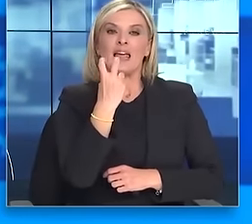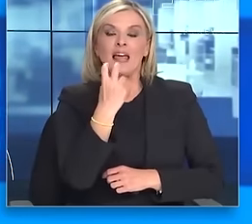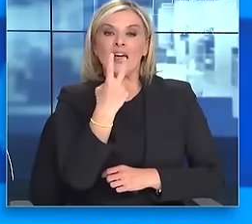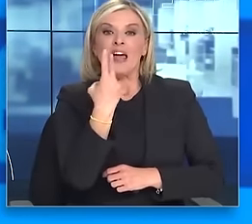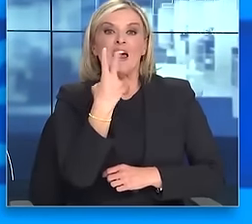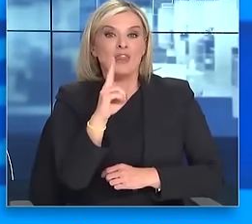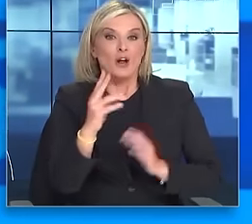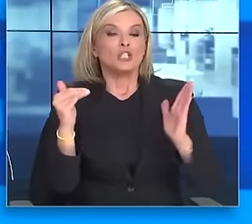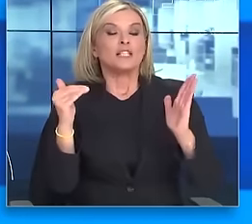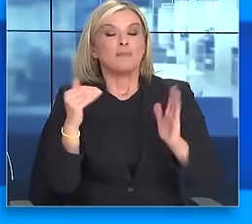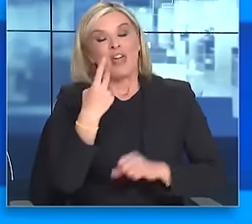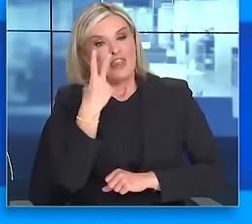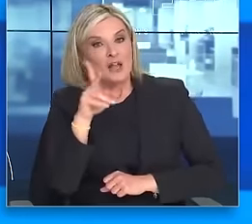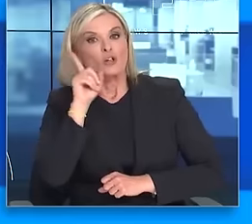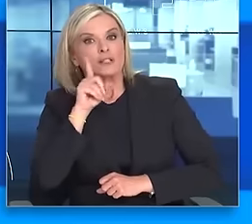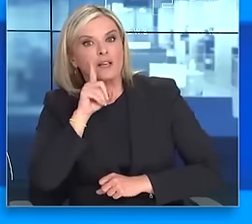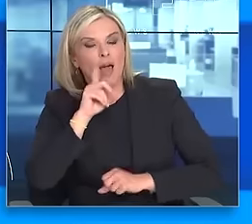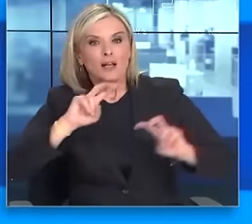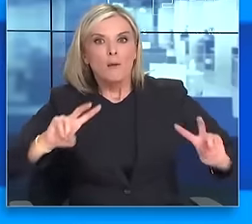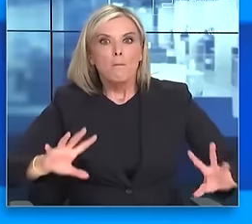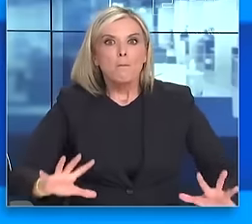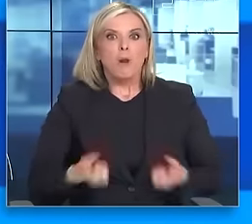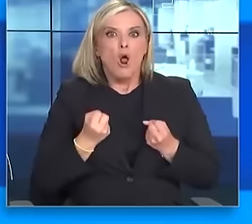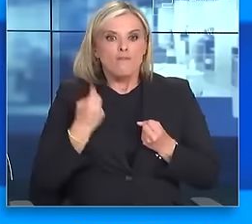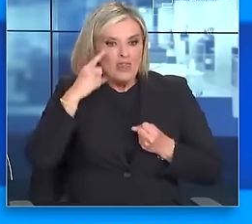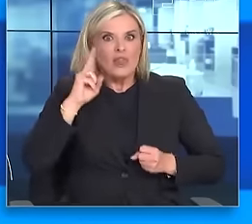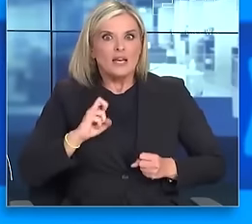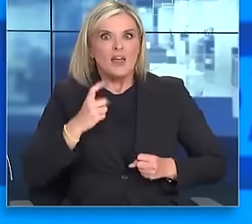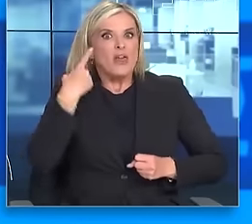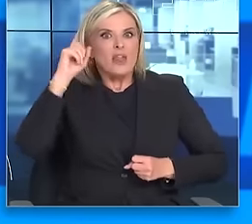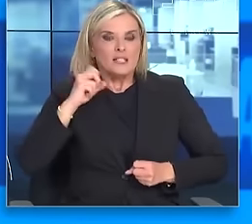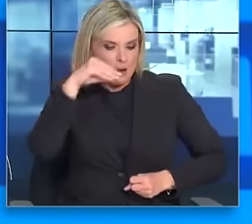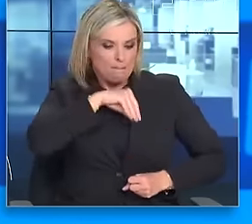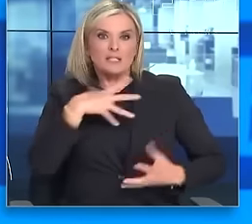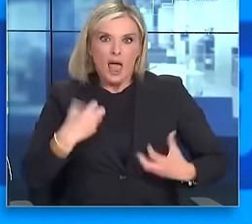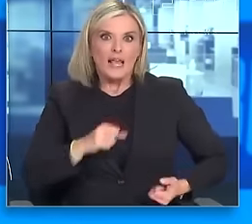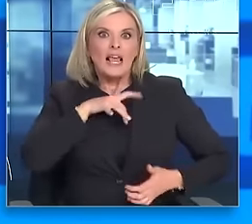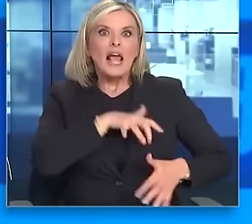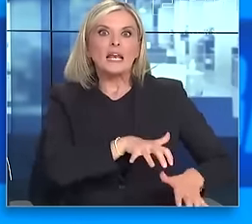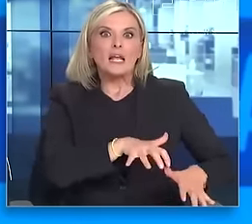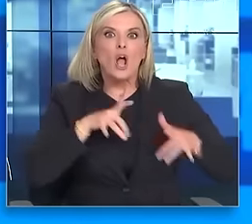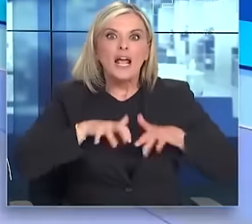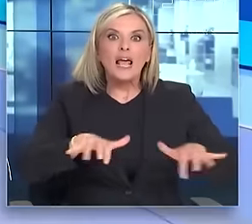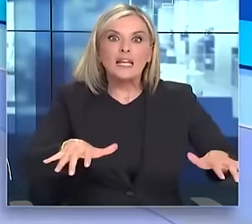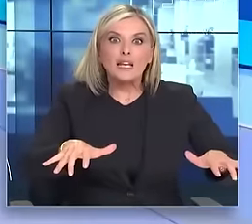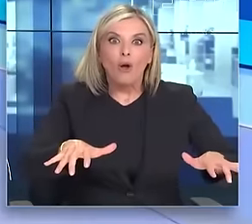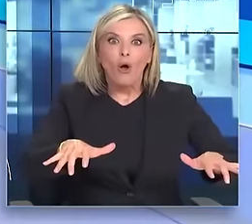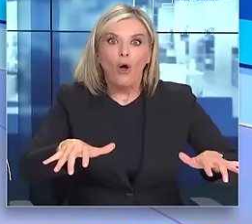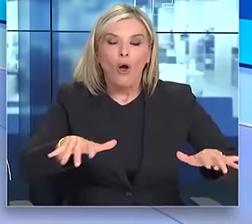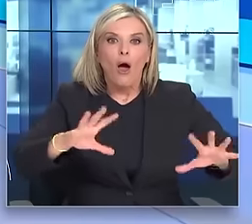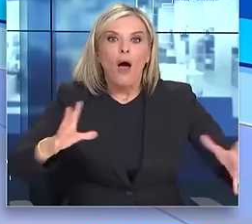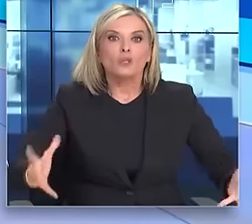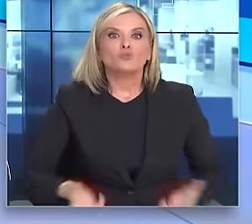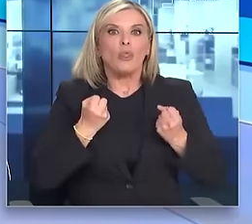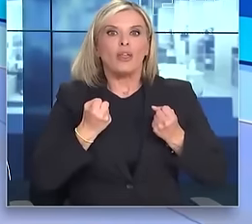τους έστειλε ένα μήνυμα και τους είπε: πηγαίνετε και κάνετε μια προληπτική. Μπορεί να μην το γνώριζαν και μετά. Επεκτείνουμε τα όρια. Πάμε τώρα στις γυναίκες 45 με 50 και 70